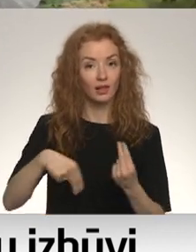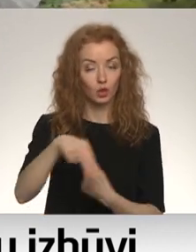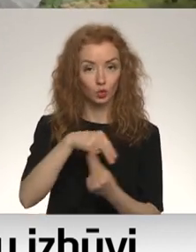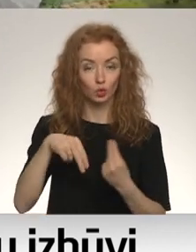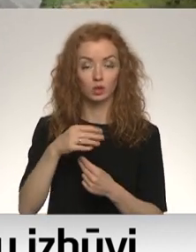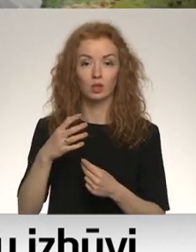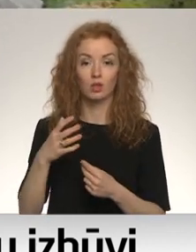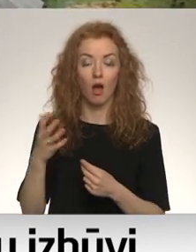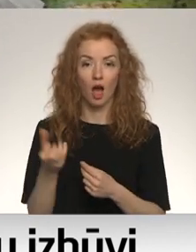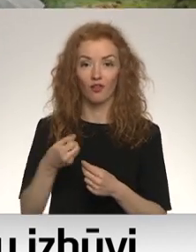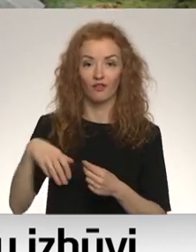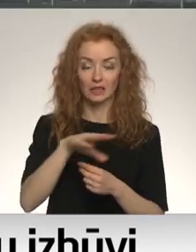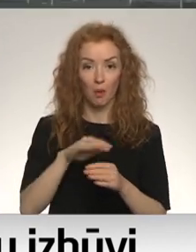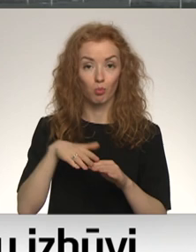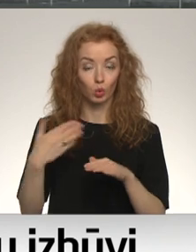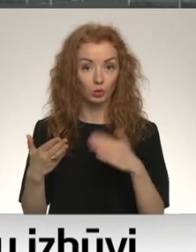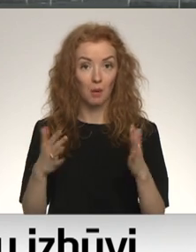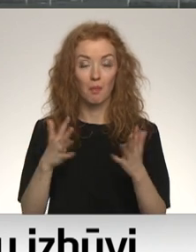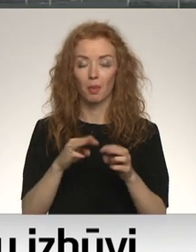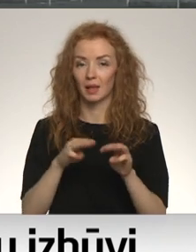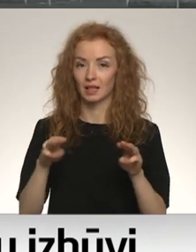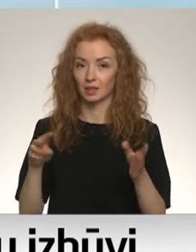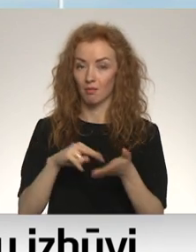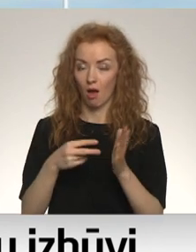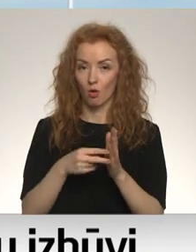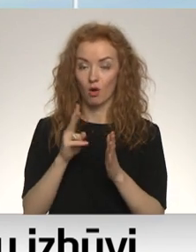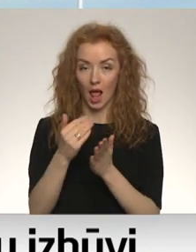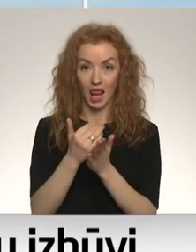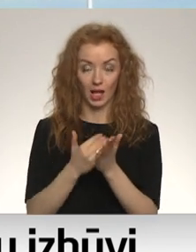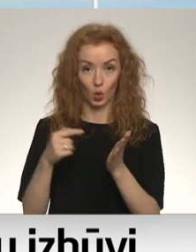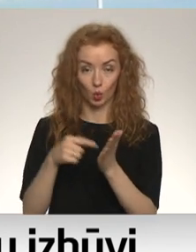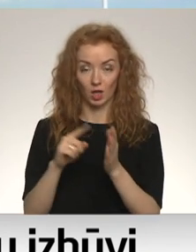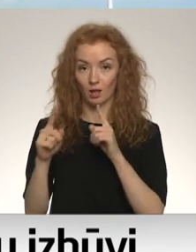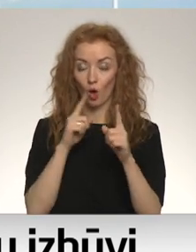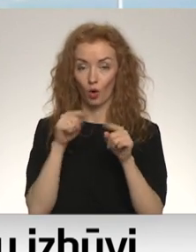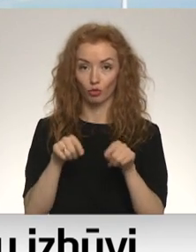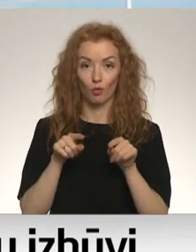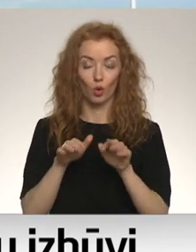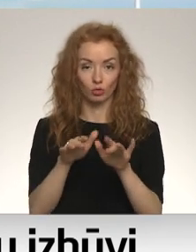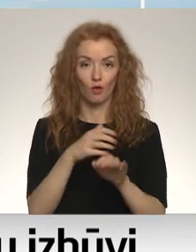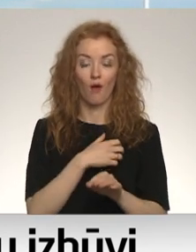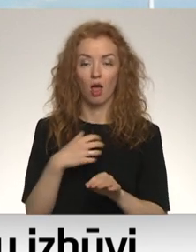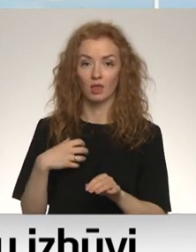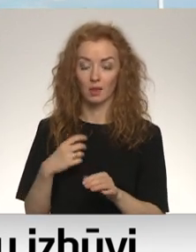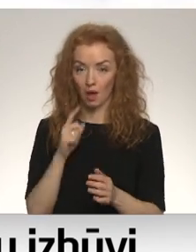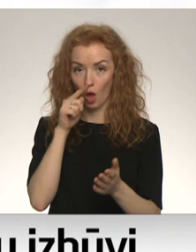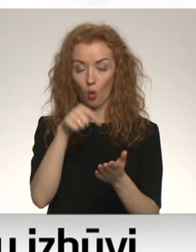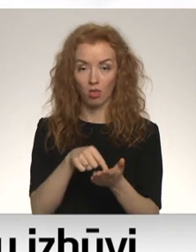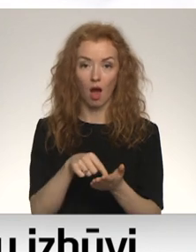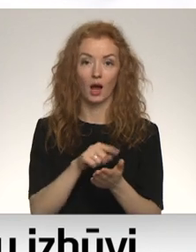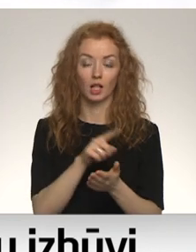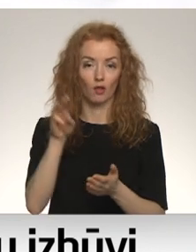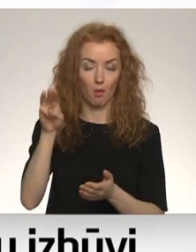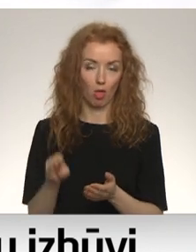visām iesaistītajām pusēm. Tikmēr ministrija plāno, ka likumam, kas regulētu šos procesus, valdībā jānonāk mēnešu